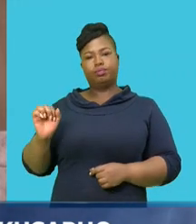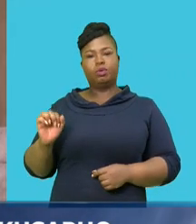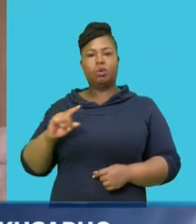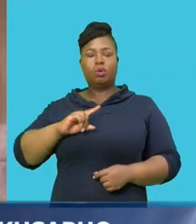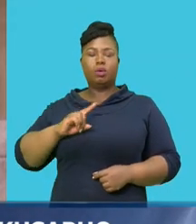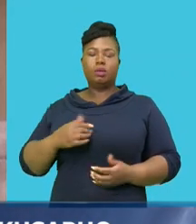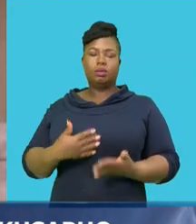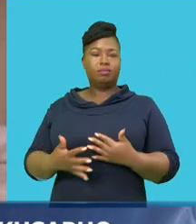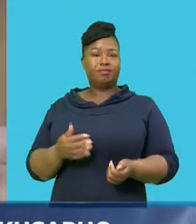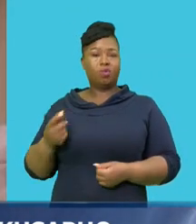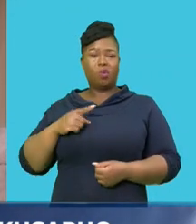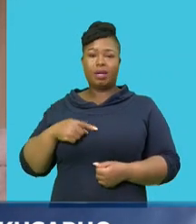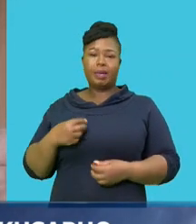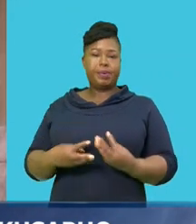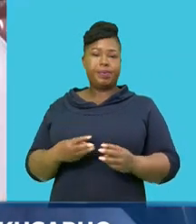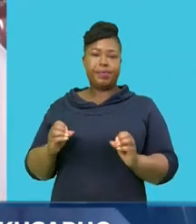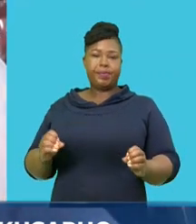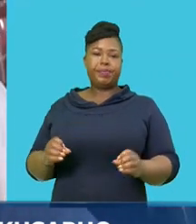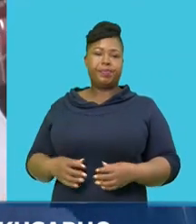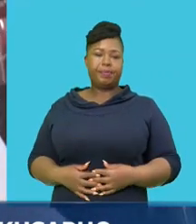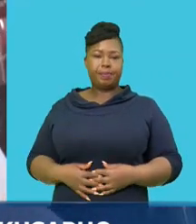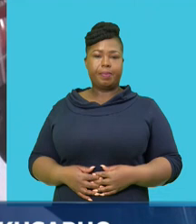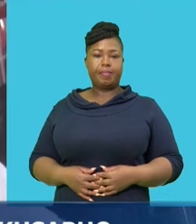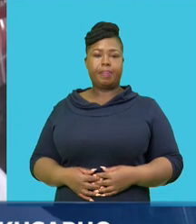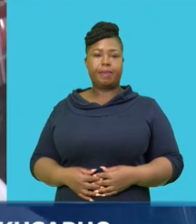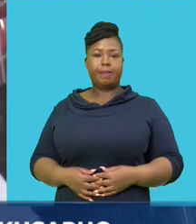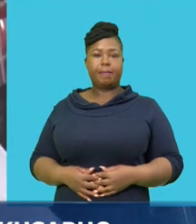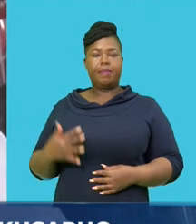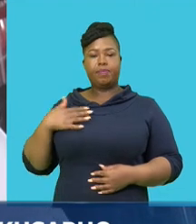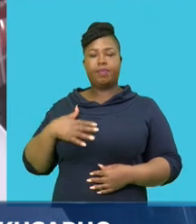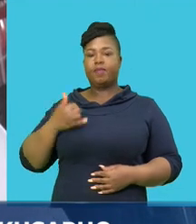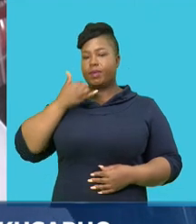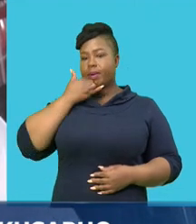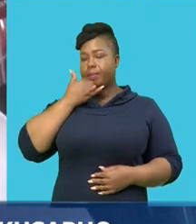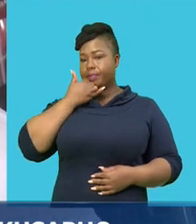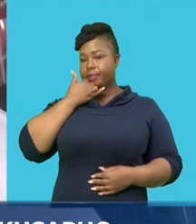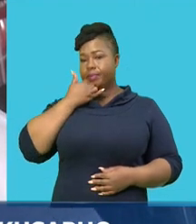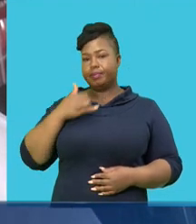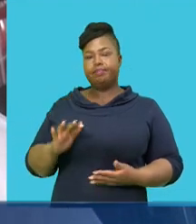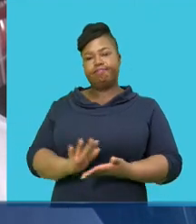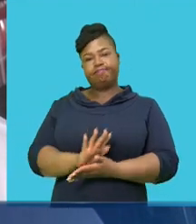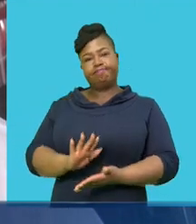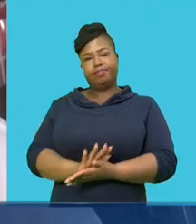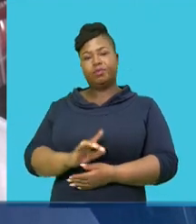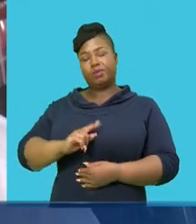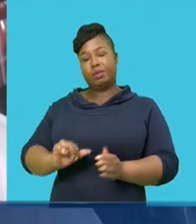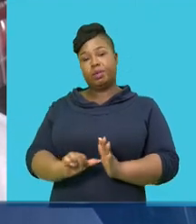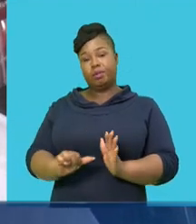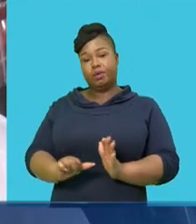kuba futhi akanawo nomsebenzi. Kutwa ke thabile haholo, ha hona ntho e bohlokwa jwalo